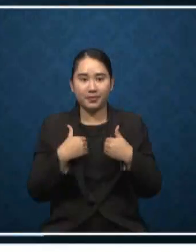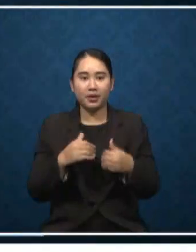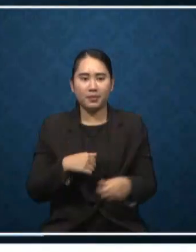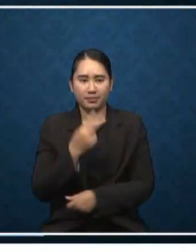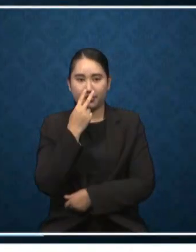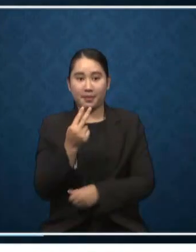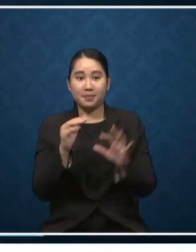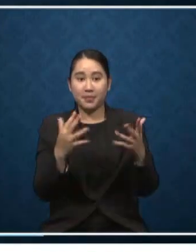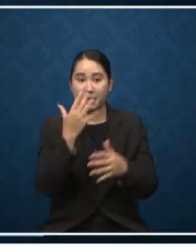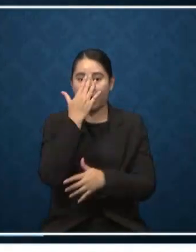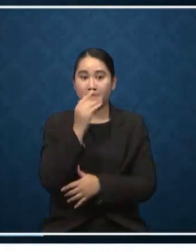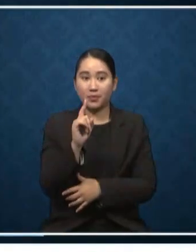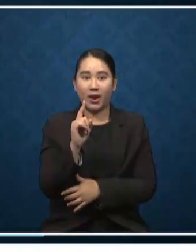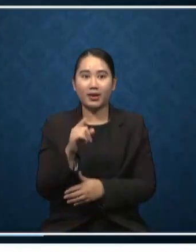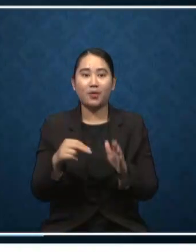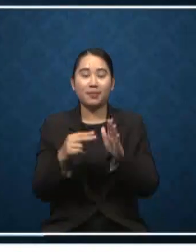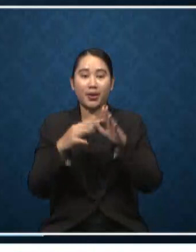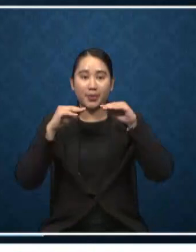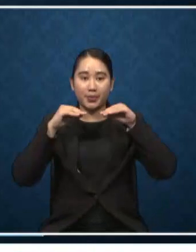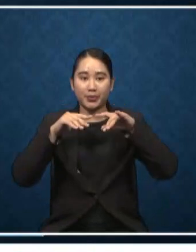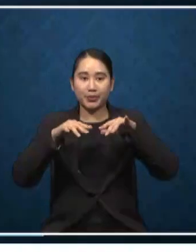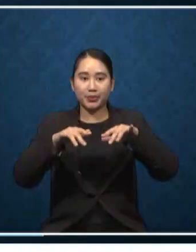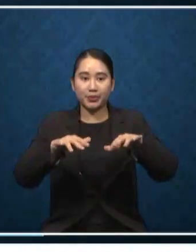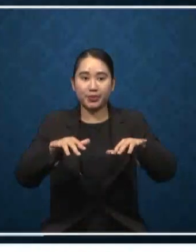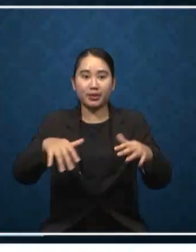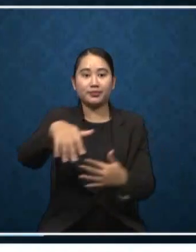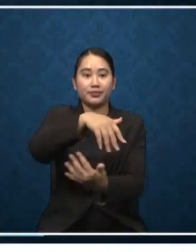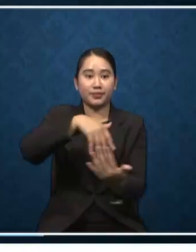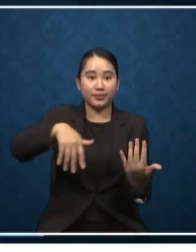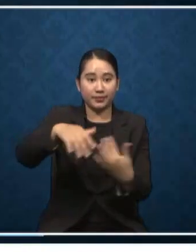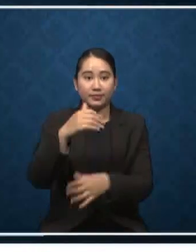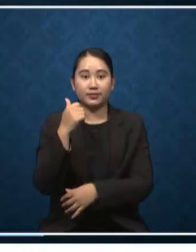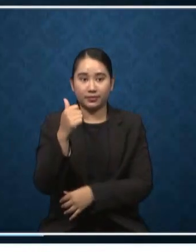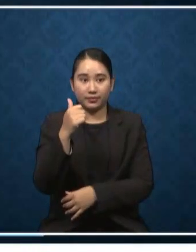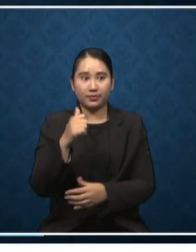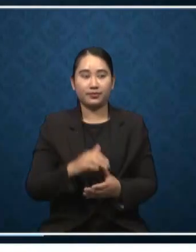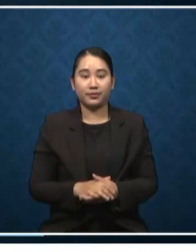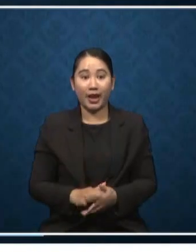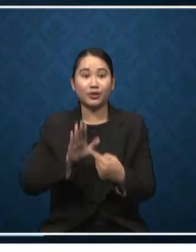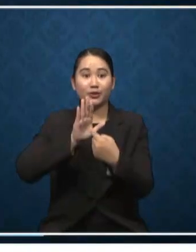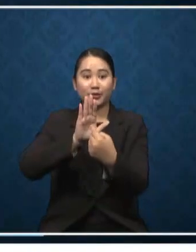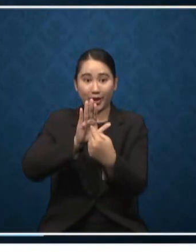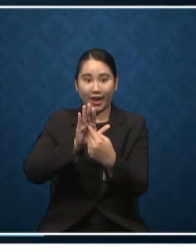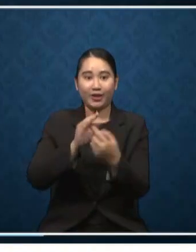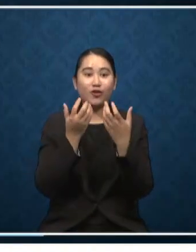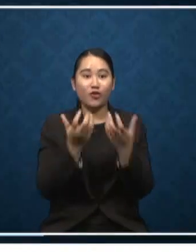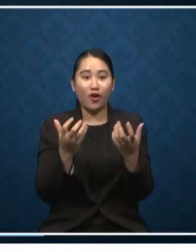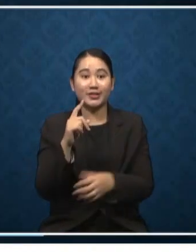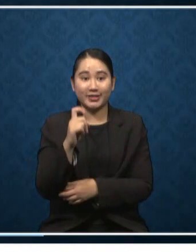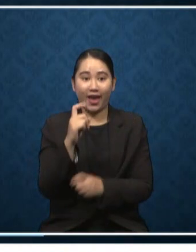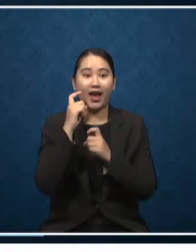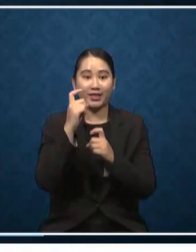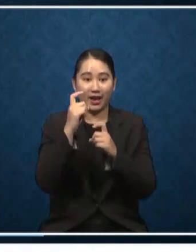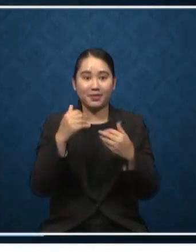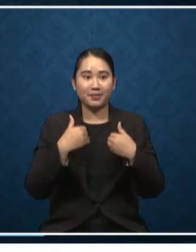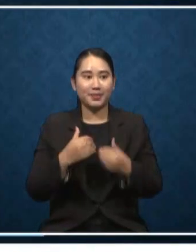จะได้เหนเพรมสามารเตียหลายถายเทสูรสไปรอมได้นะครับวัี้ตัอย่างกลวสาหรมทเป็ตลาย ทางด้